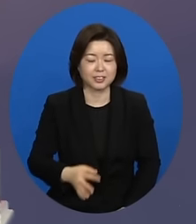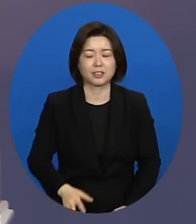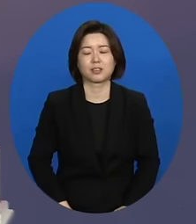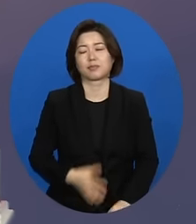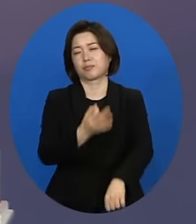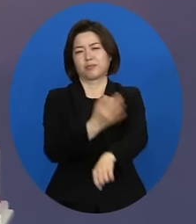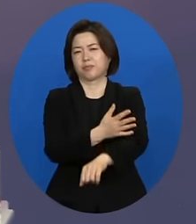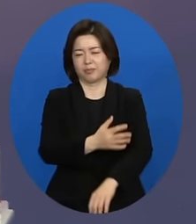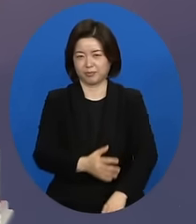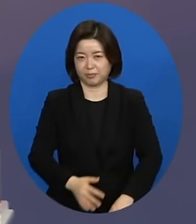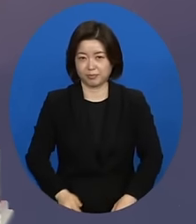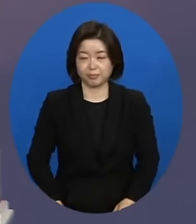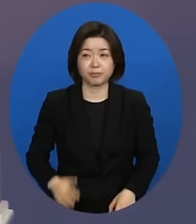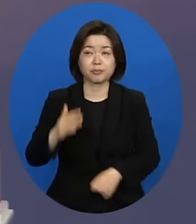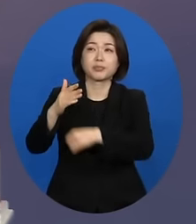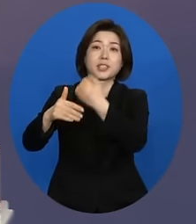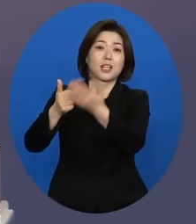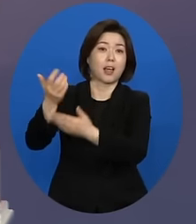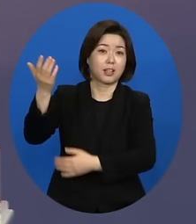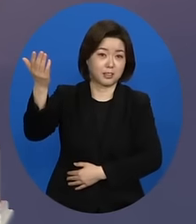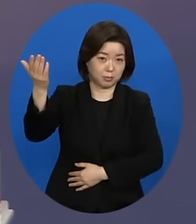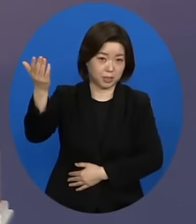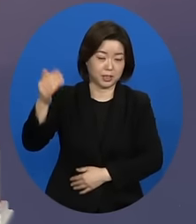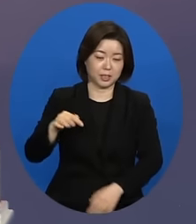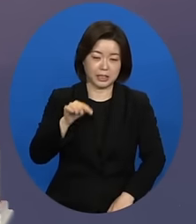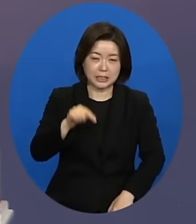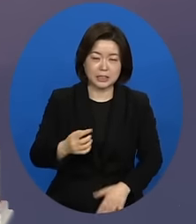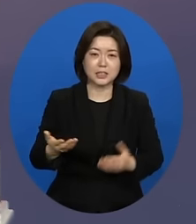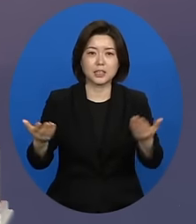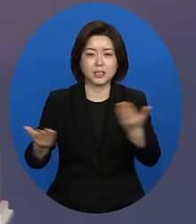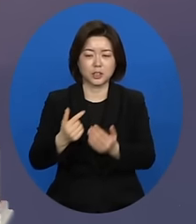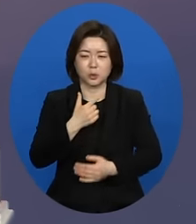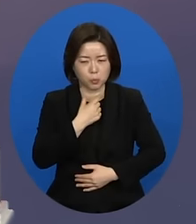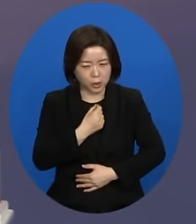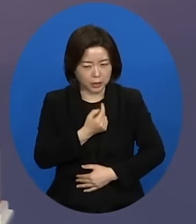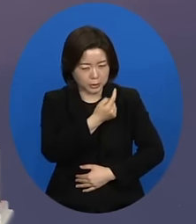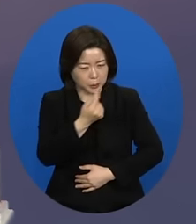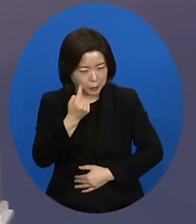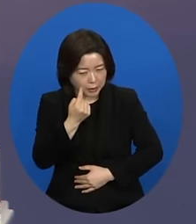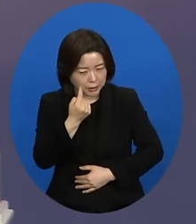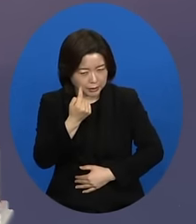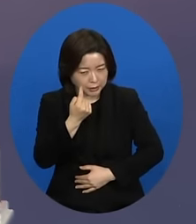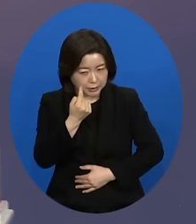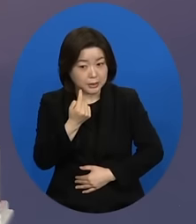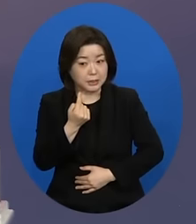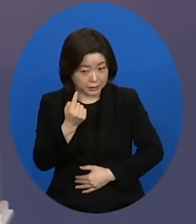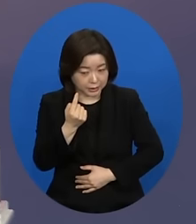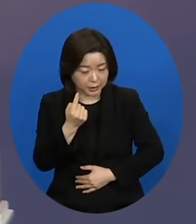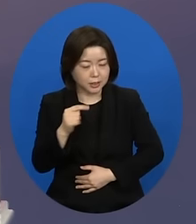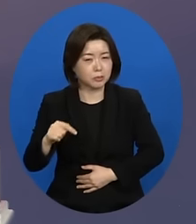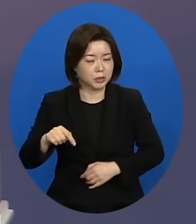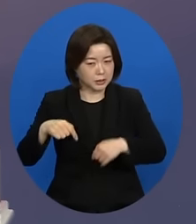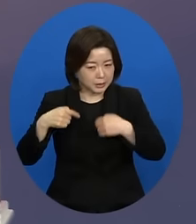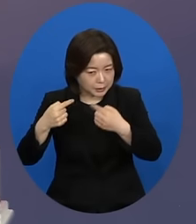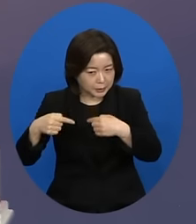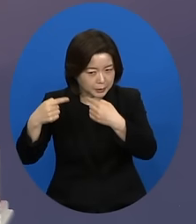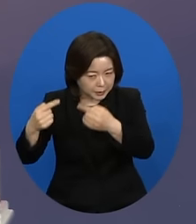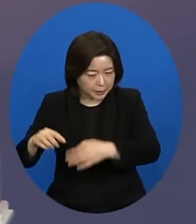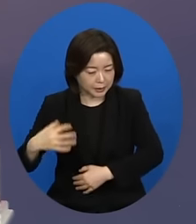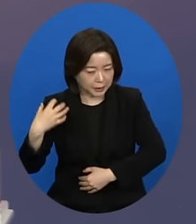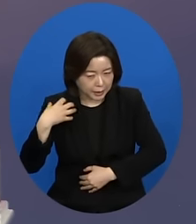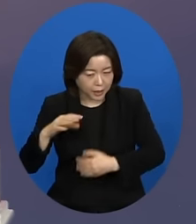간단해요. 하나님이 이 일을 원하시는지를 확인하고 그대로 감당하시면 돈은 벌게 돼